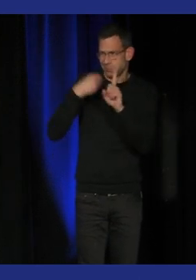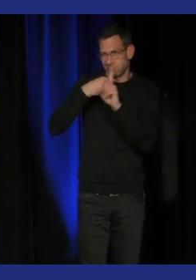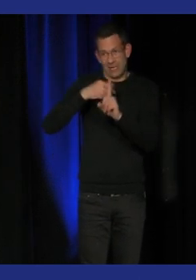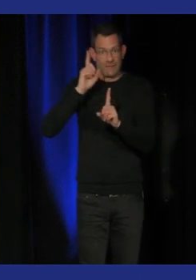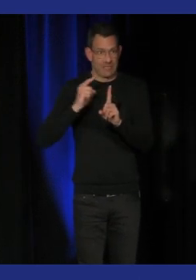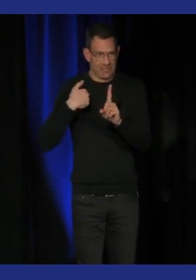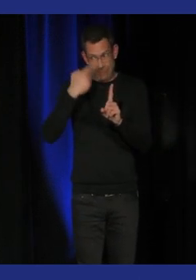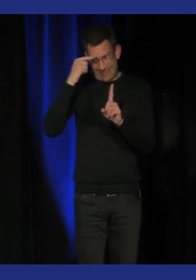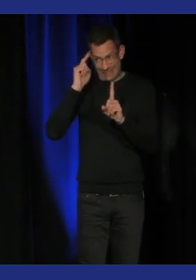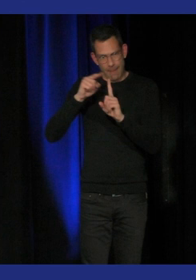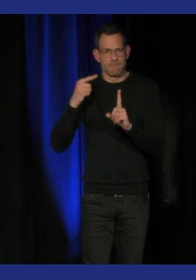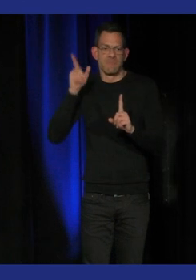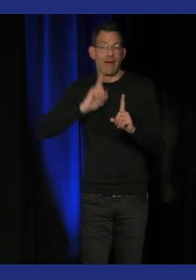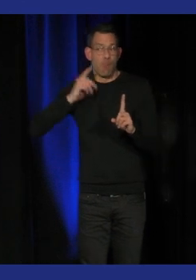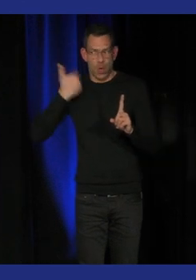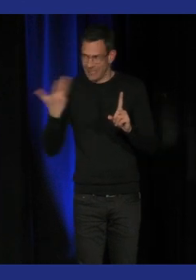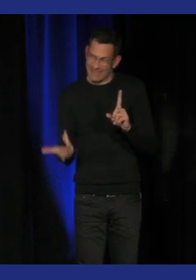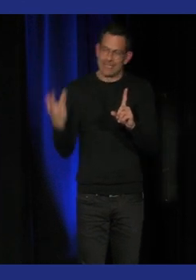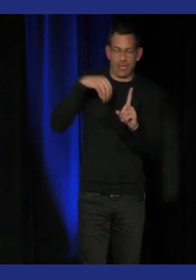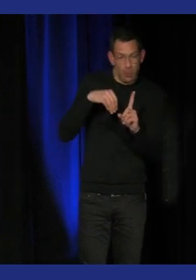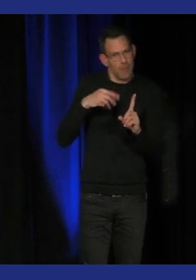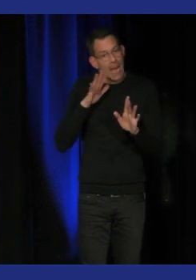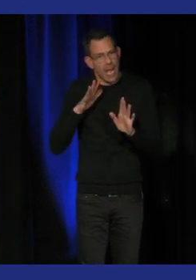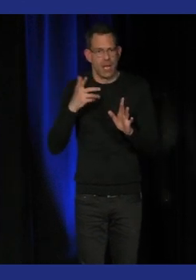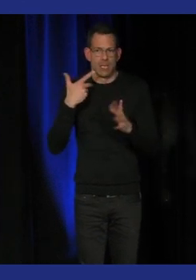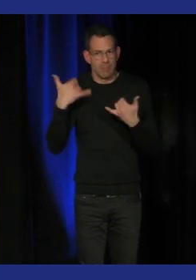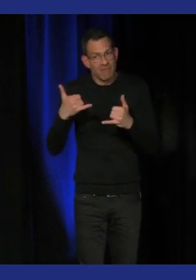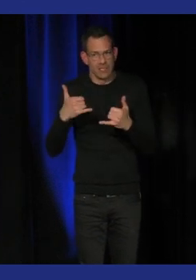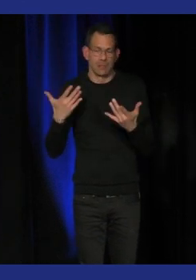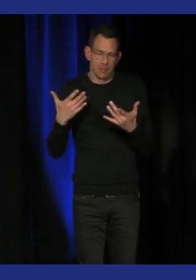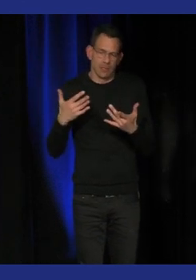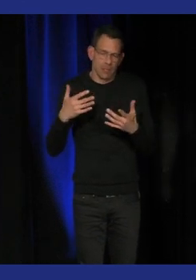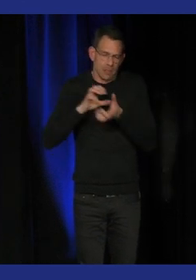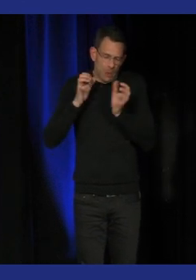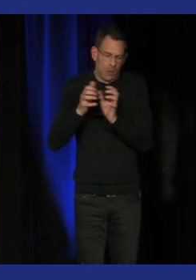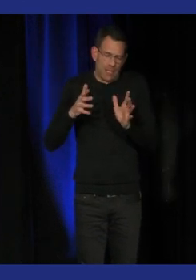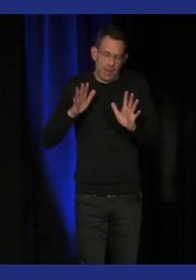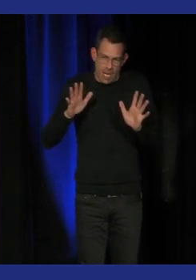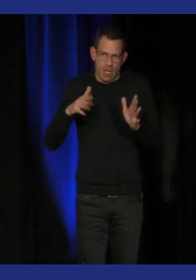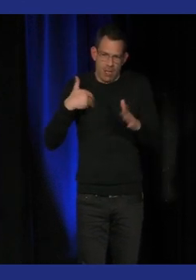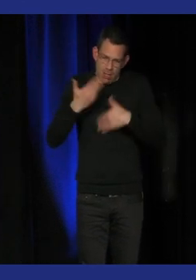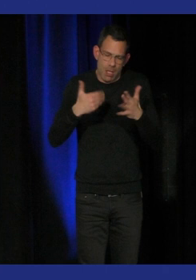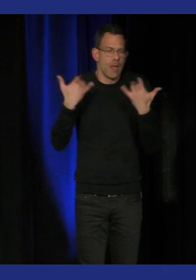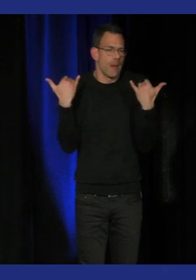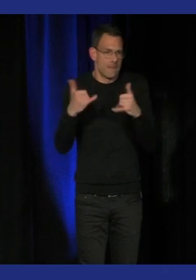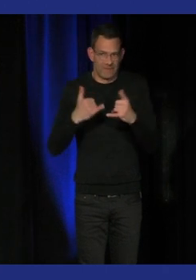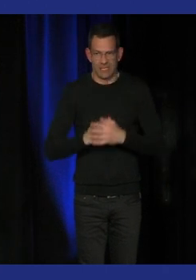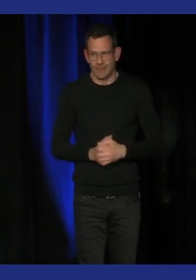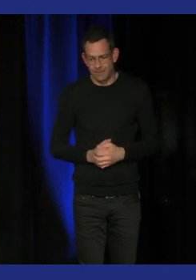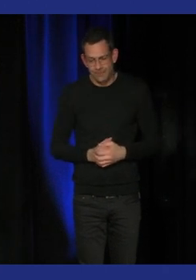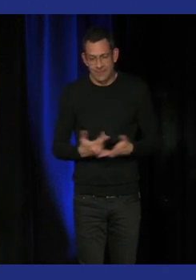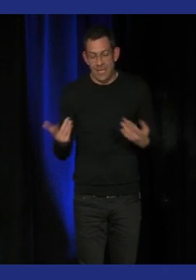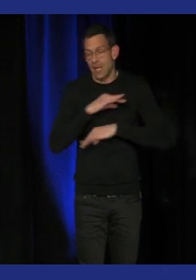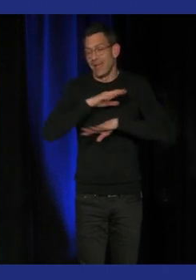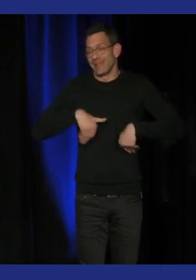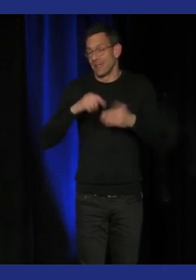un peu de ces questions, mais c'est très compliqué et il reste encore beaucoup de choses à faire. Voilà. Et du coup, un dernier point que